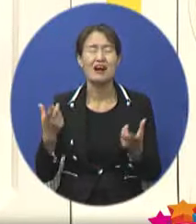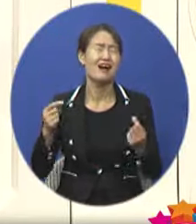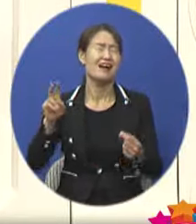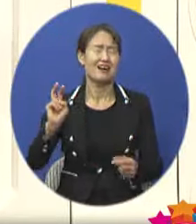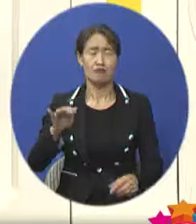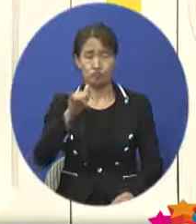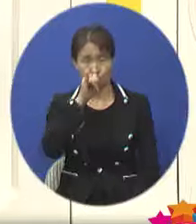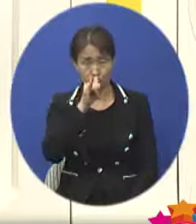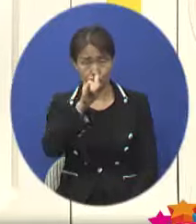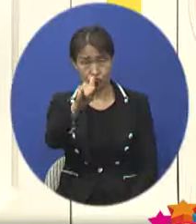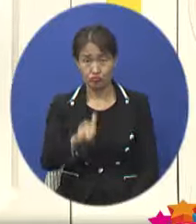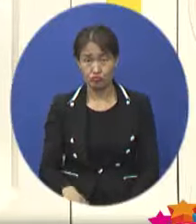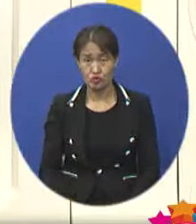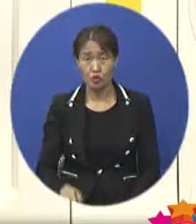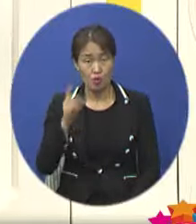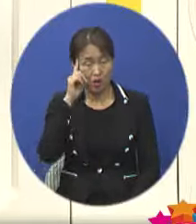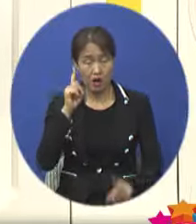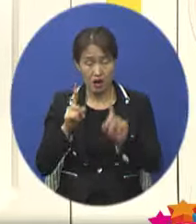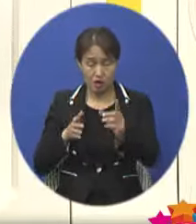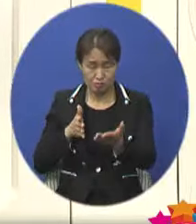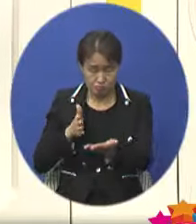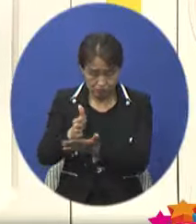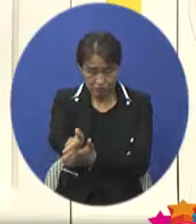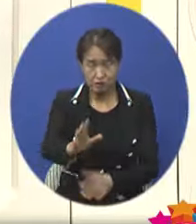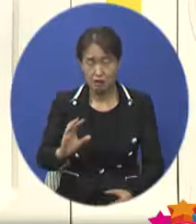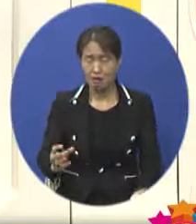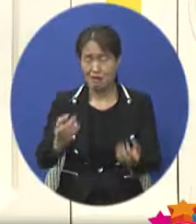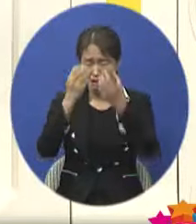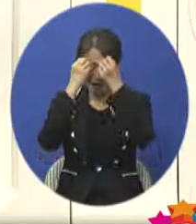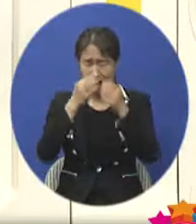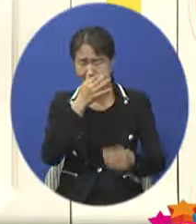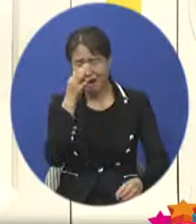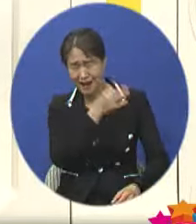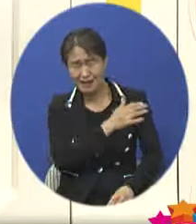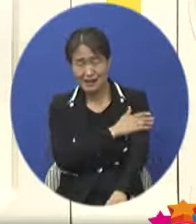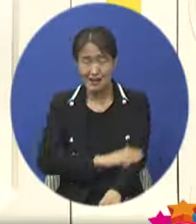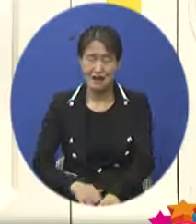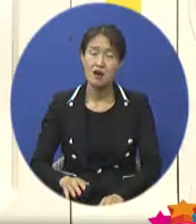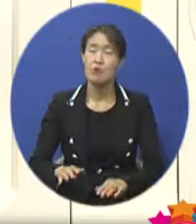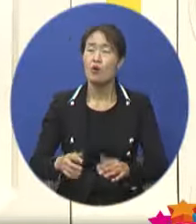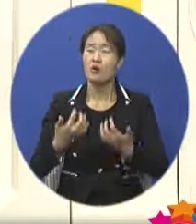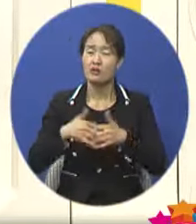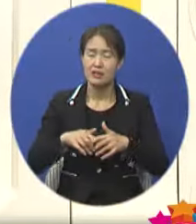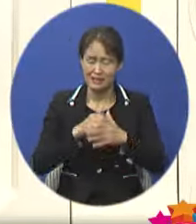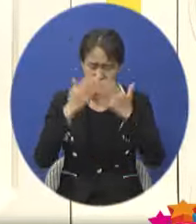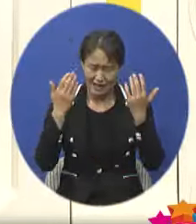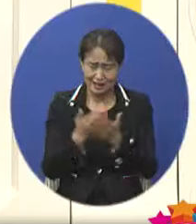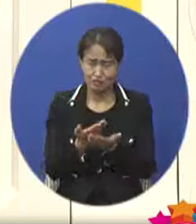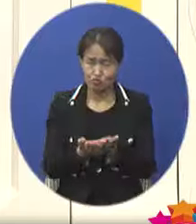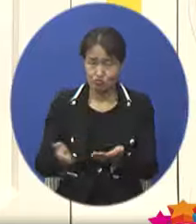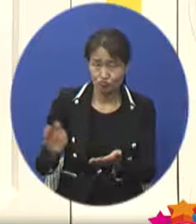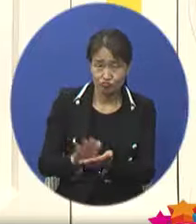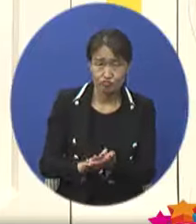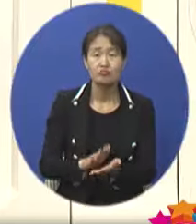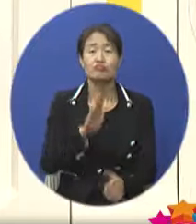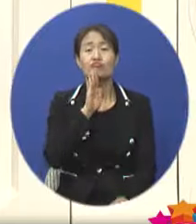네, 훌륭하십니다. 야. 왜냐하면 한 분야에서 이렇게 달인이 되고 그 많은 농기계를 다 수리를 할 수 있다는 것은